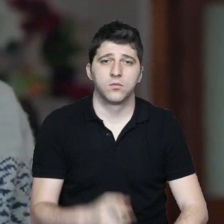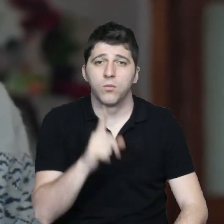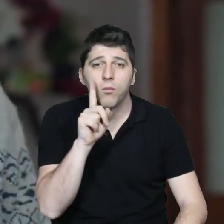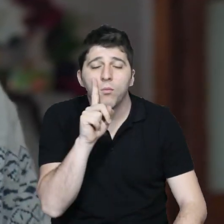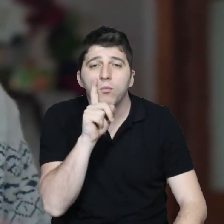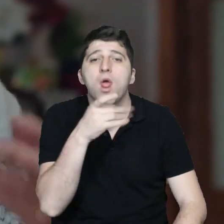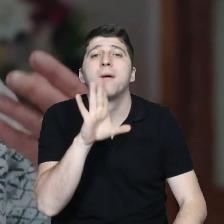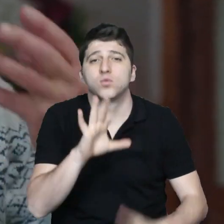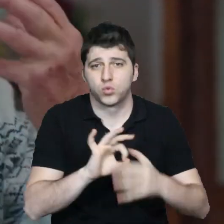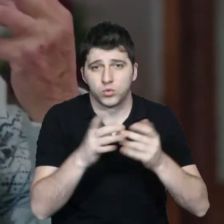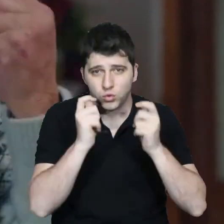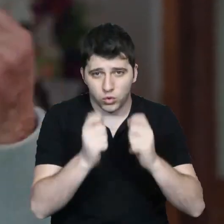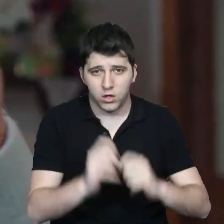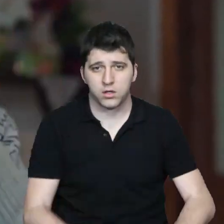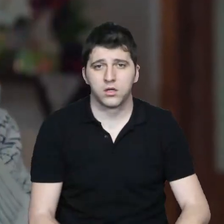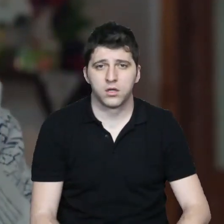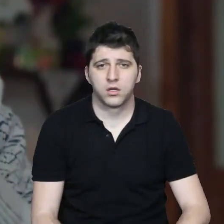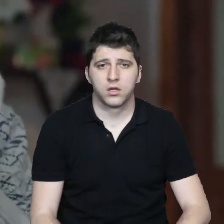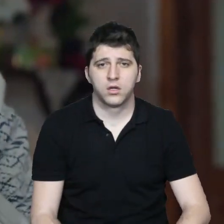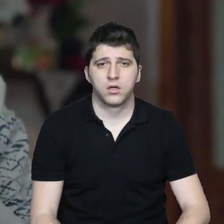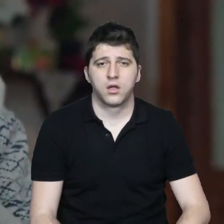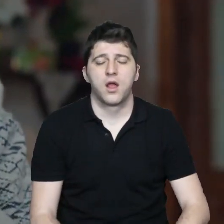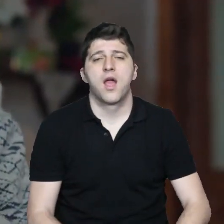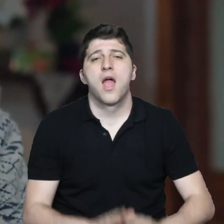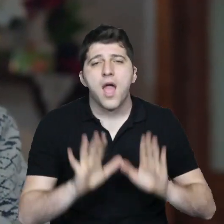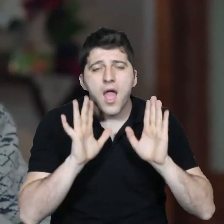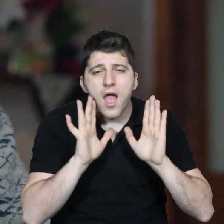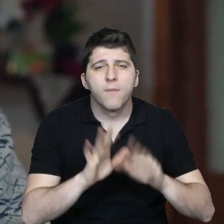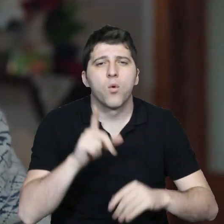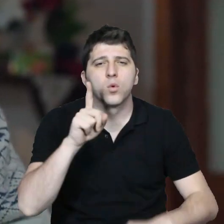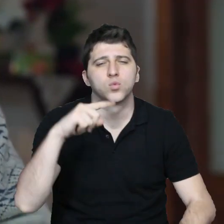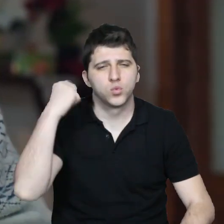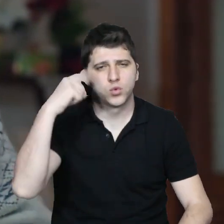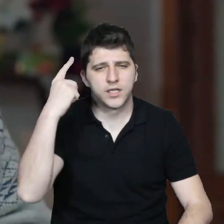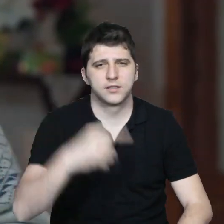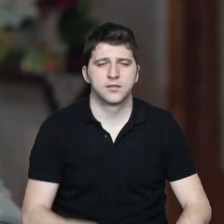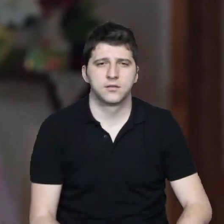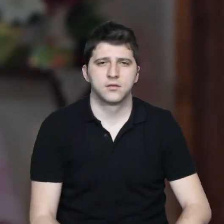Bulamasanız bile hep bunu düşüneceksiniz.